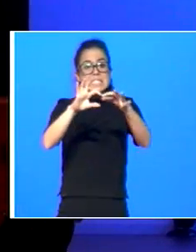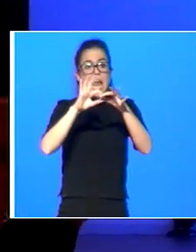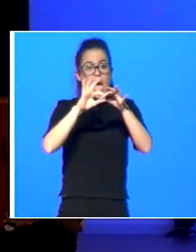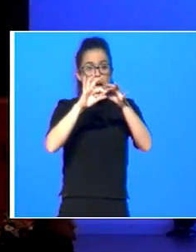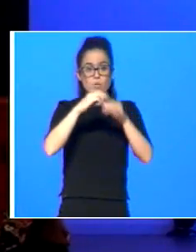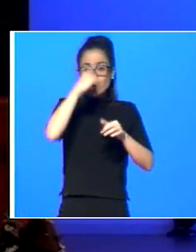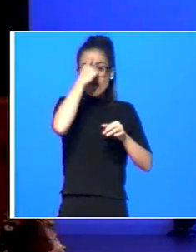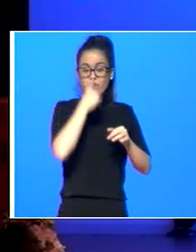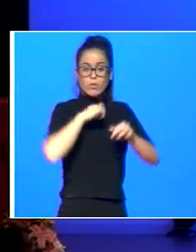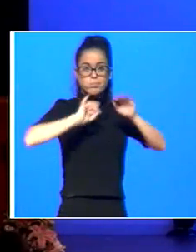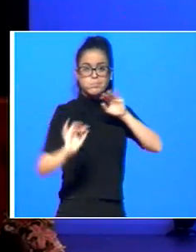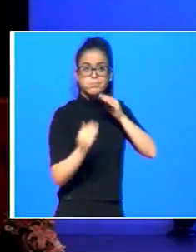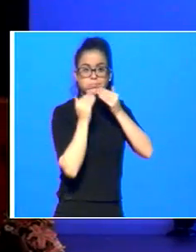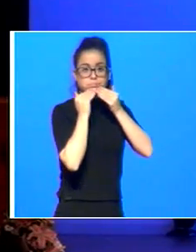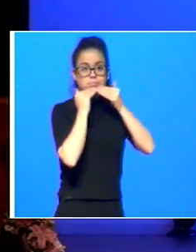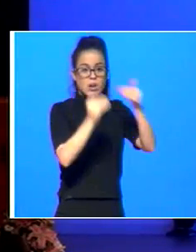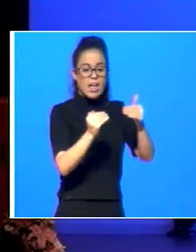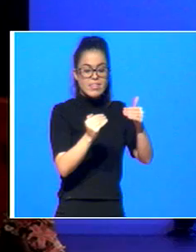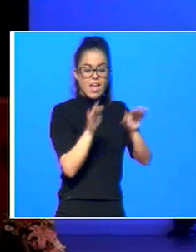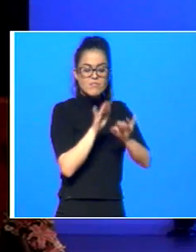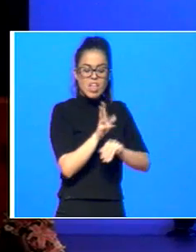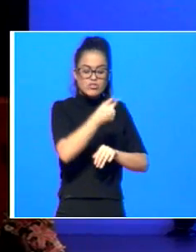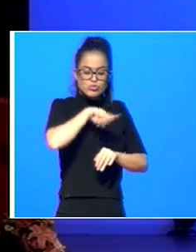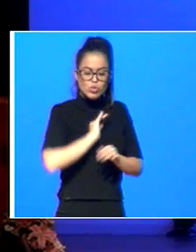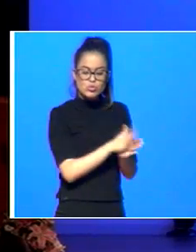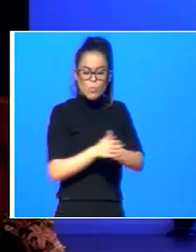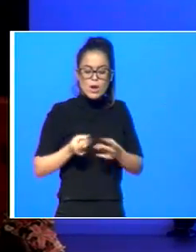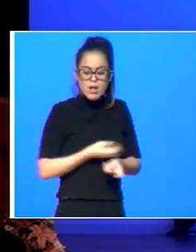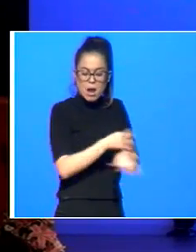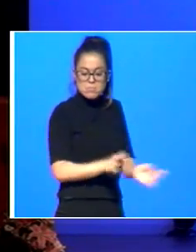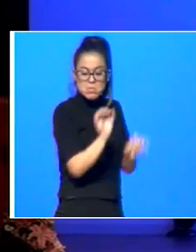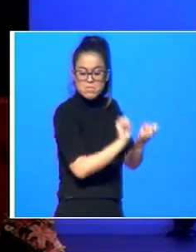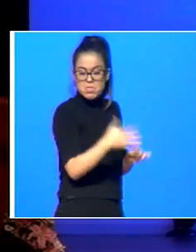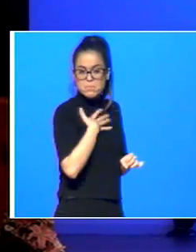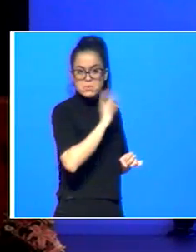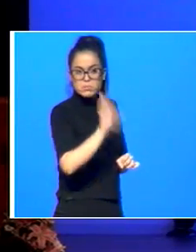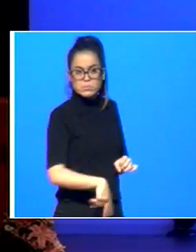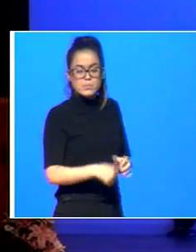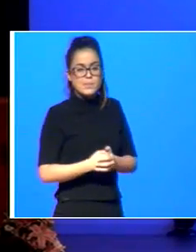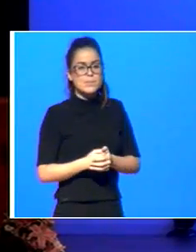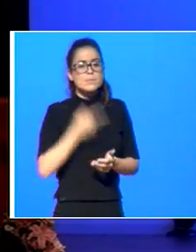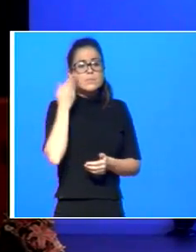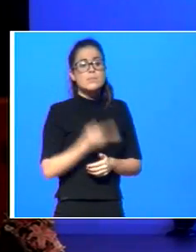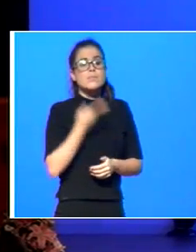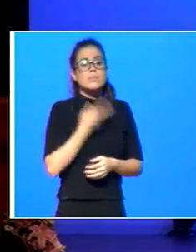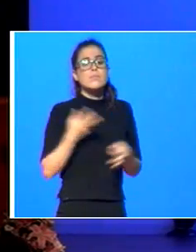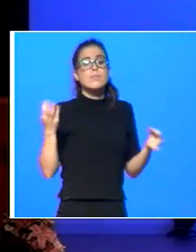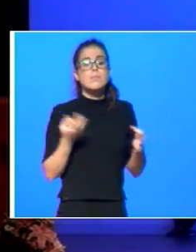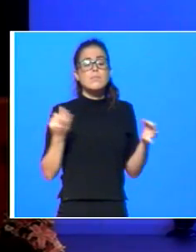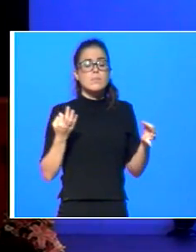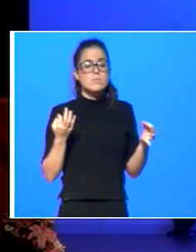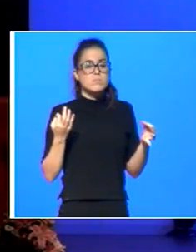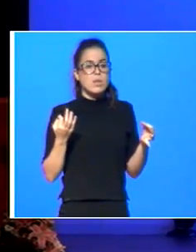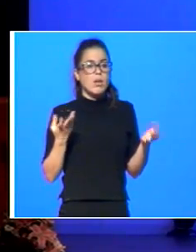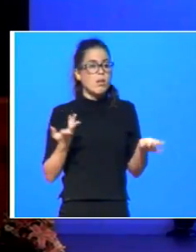horren bitartez be, ba babestu egiten dugu zela ikasliak, ez? Baina importantia da ikasliak laguntzen